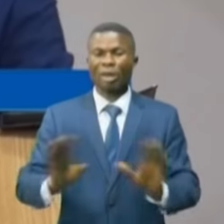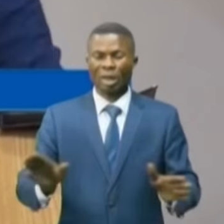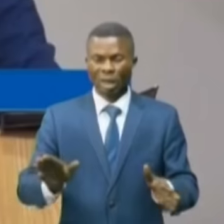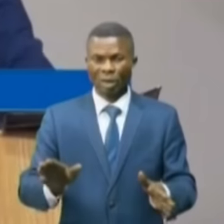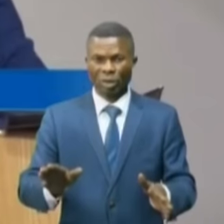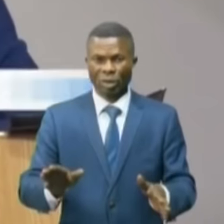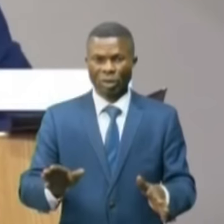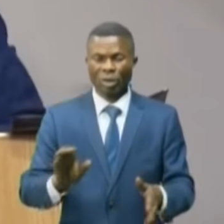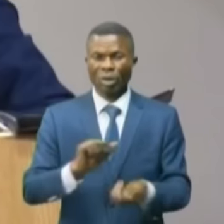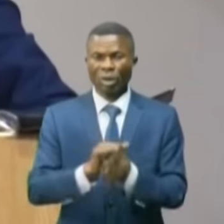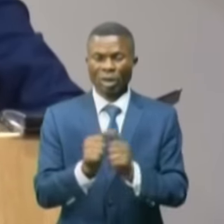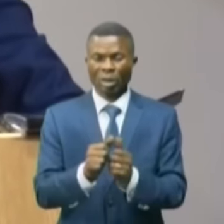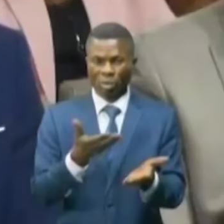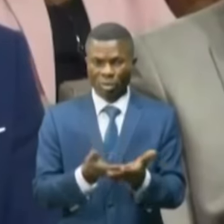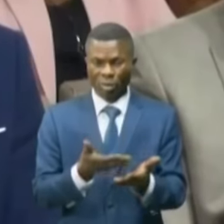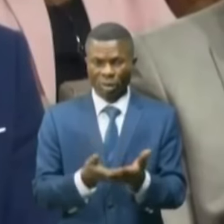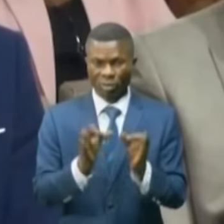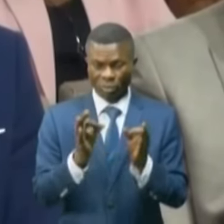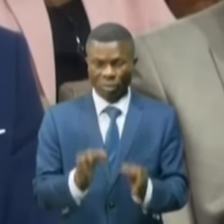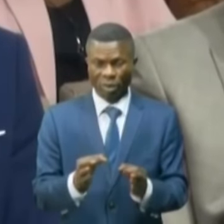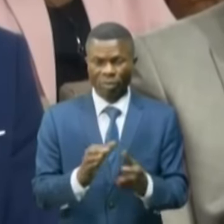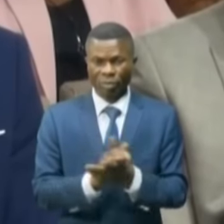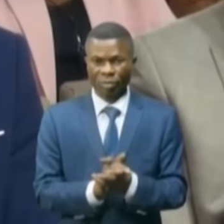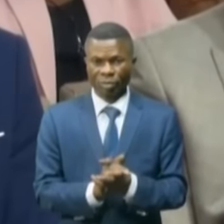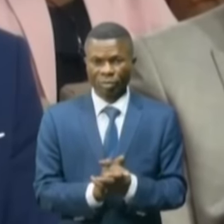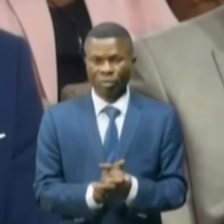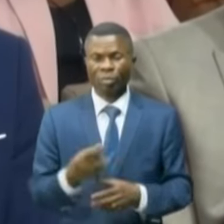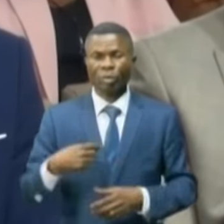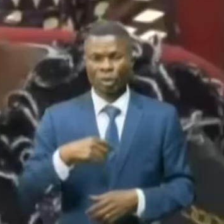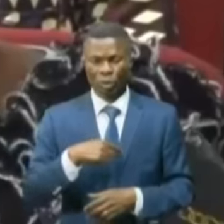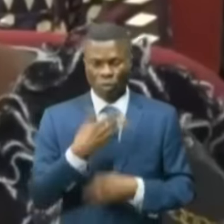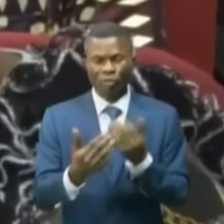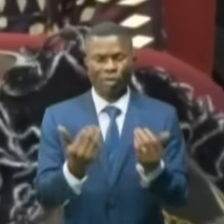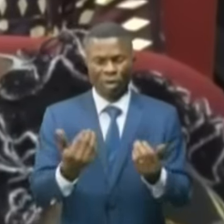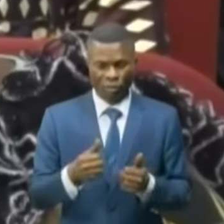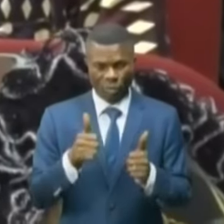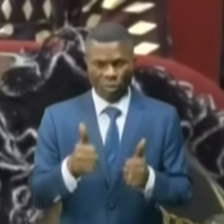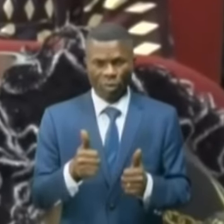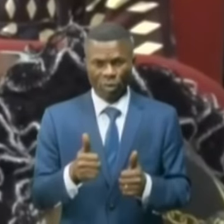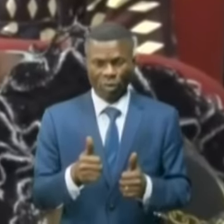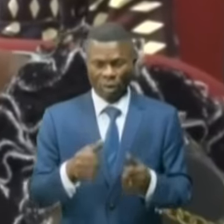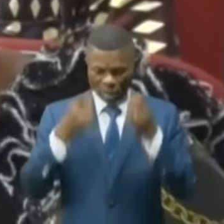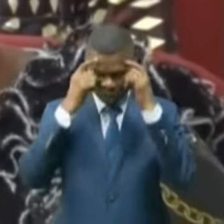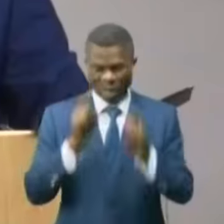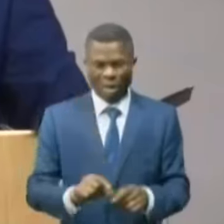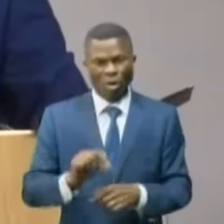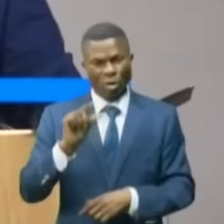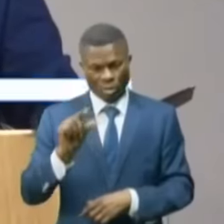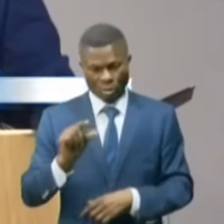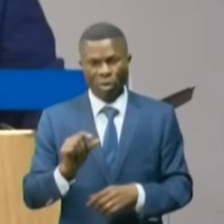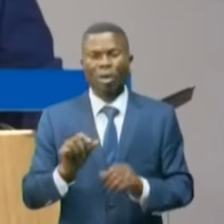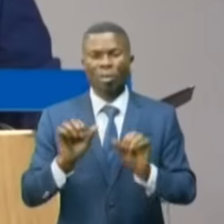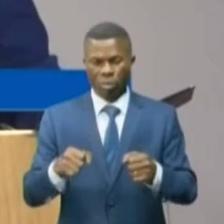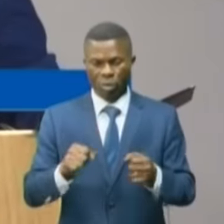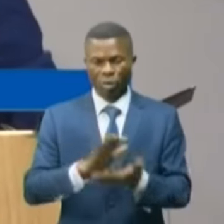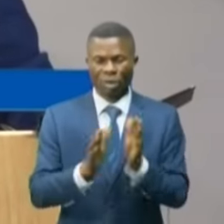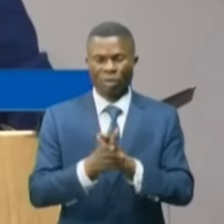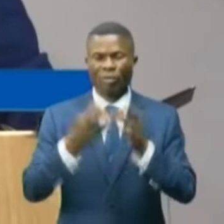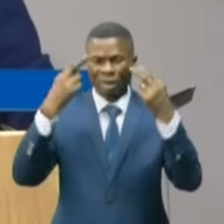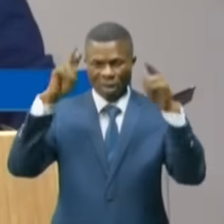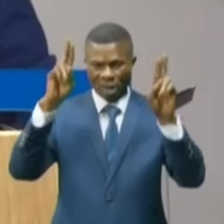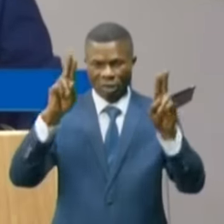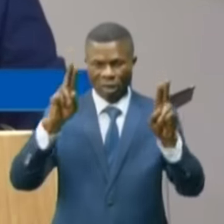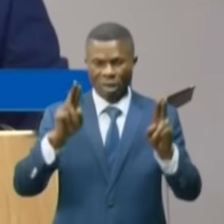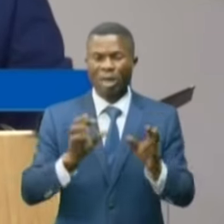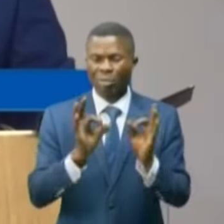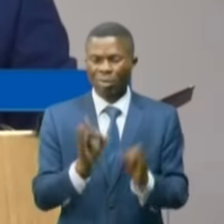en perpétuel changement, mais c'est avec un peu de volonté, un peu de détermination qu'on peut y arriver, parce que